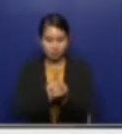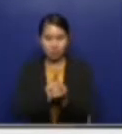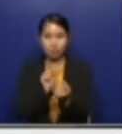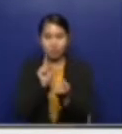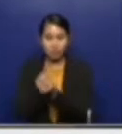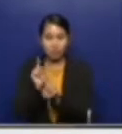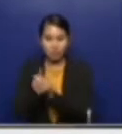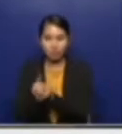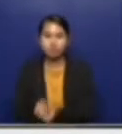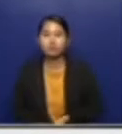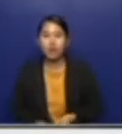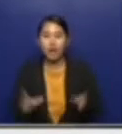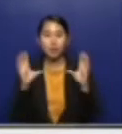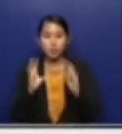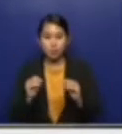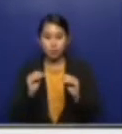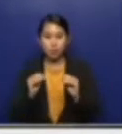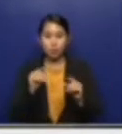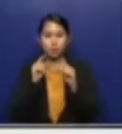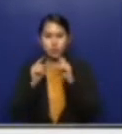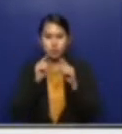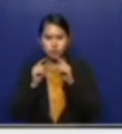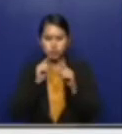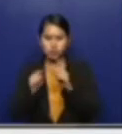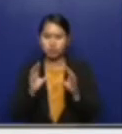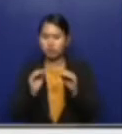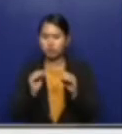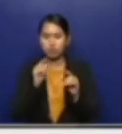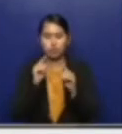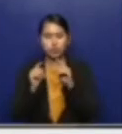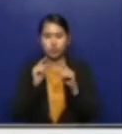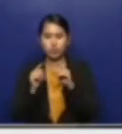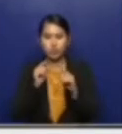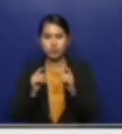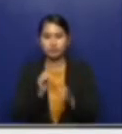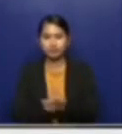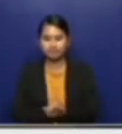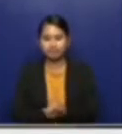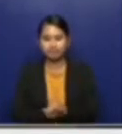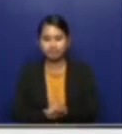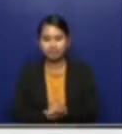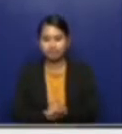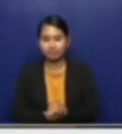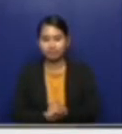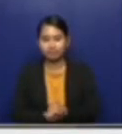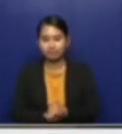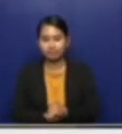ไปจับเข่าคุยกันดูจับเข่าคุยกันดู